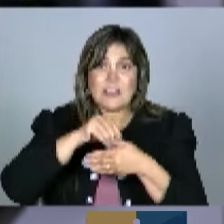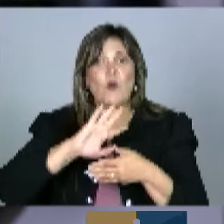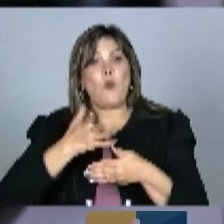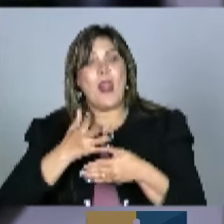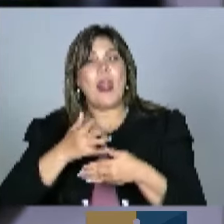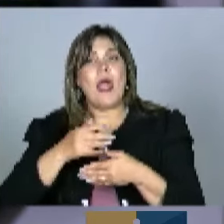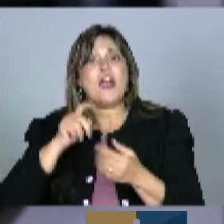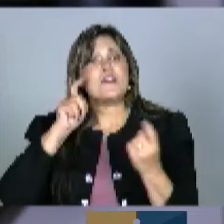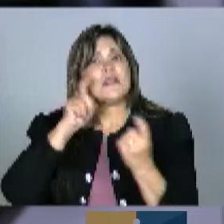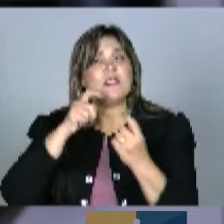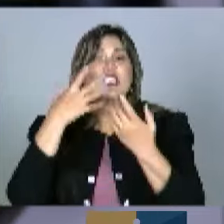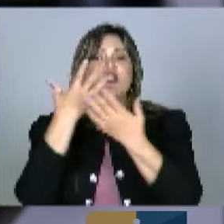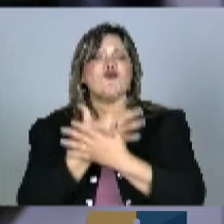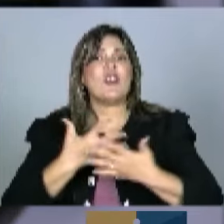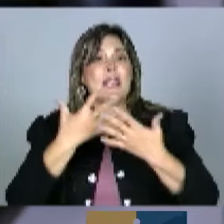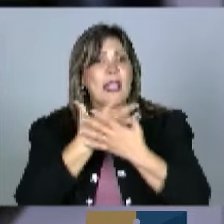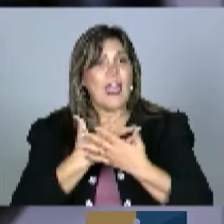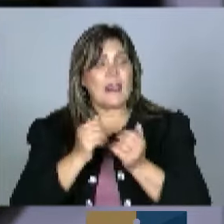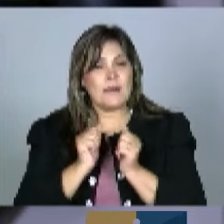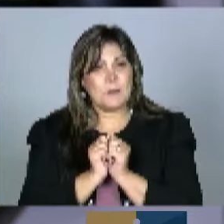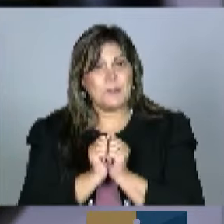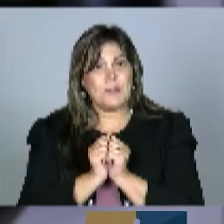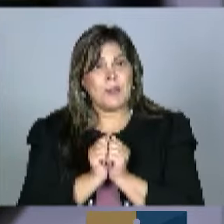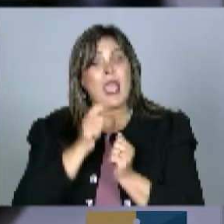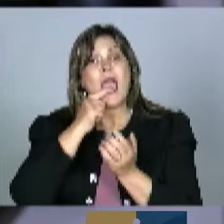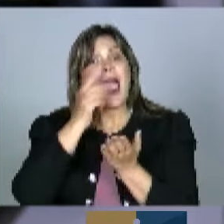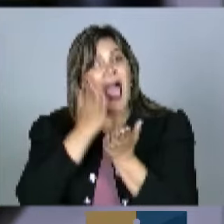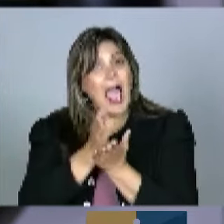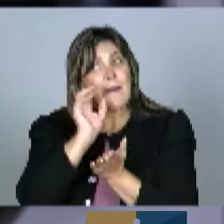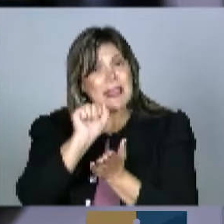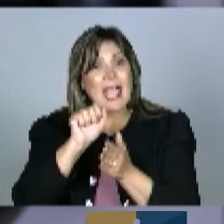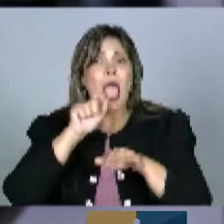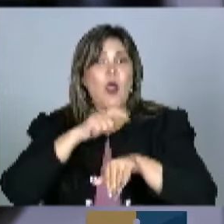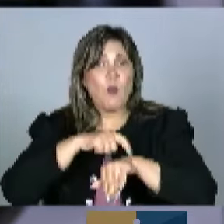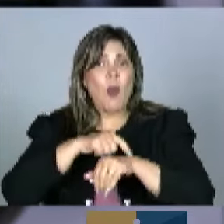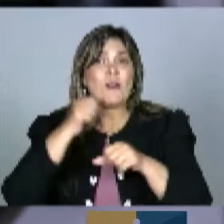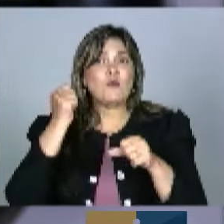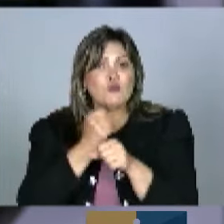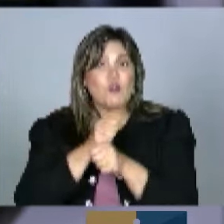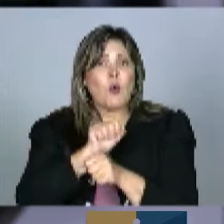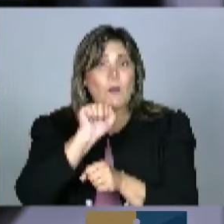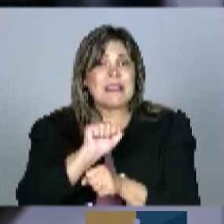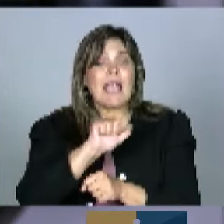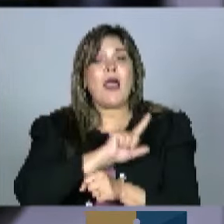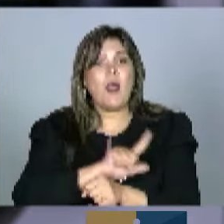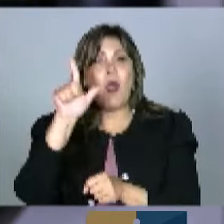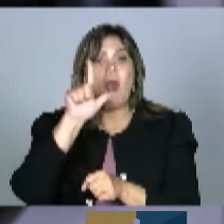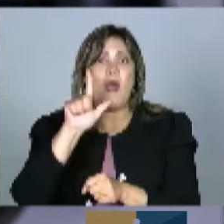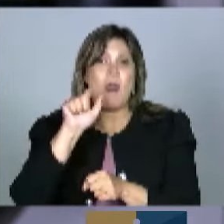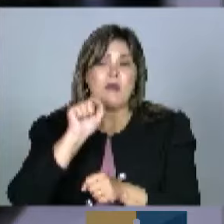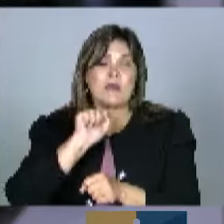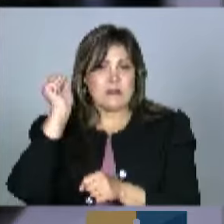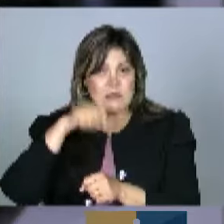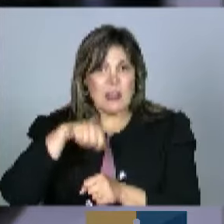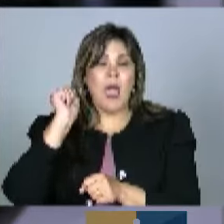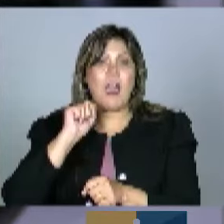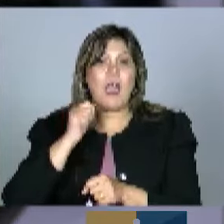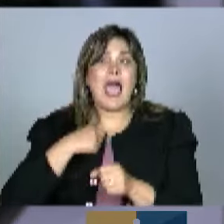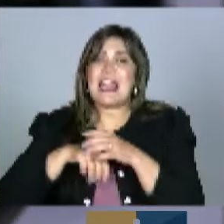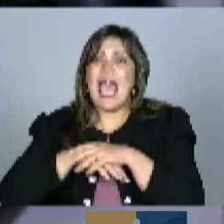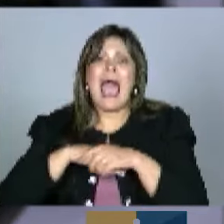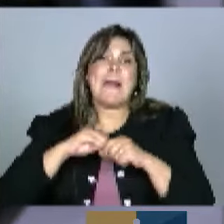المستحقات كانت اثناء خدمه حضرتك ايوه وعاوز ترفعها عاوز تعرف الجهه اللي ترفعها هل على التامينات